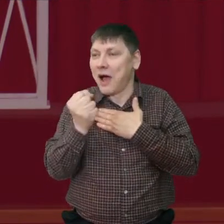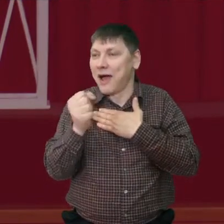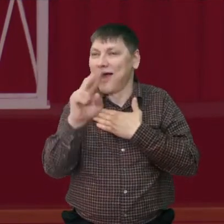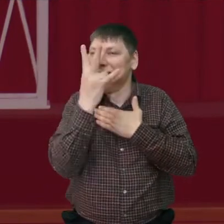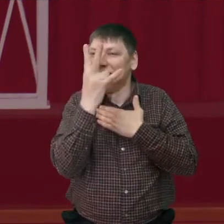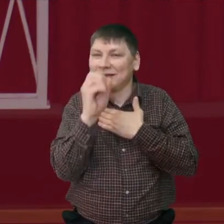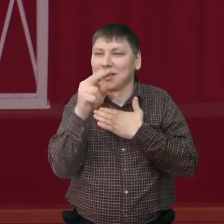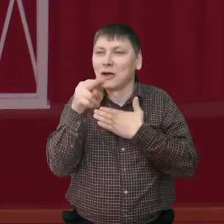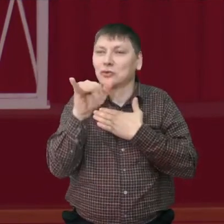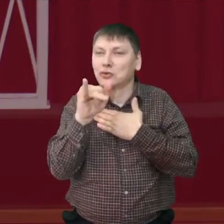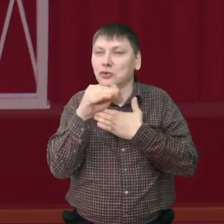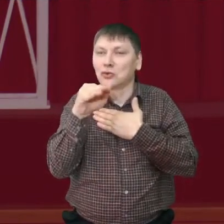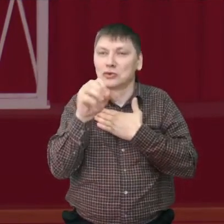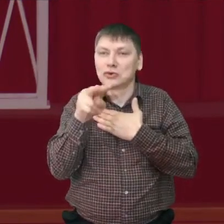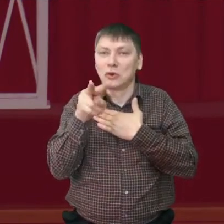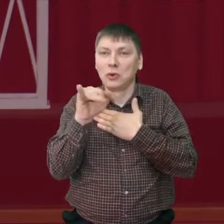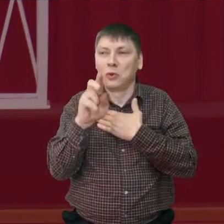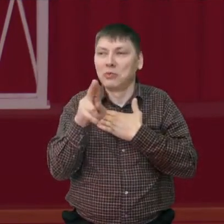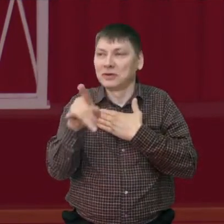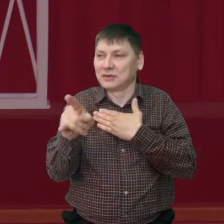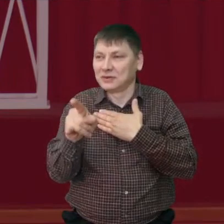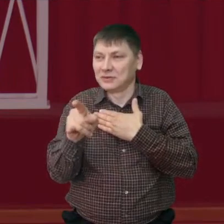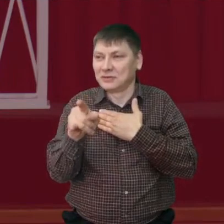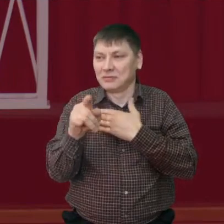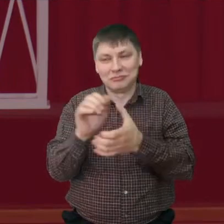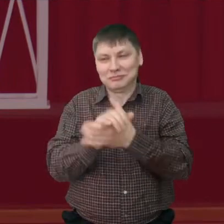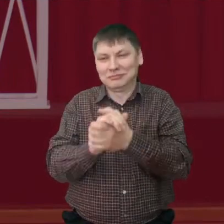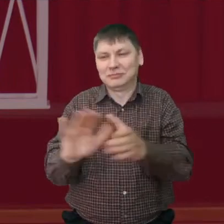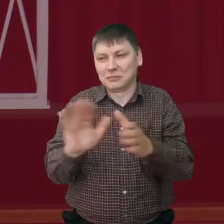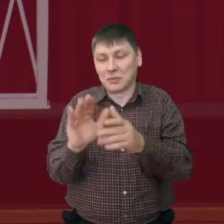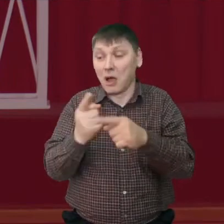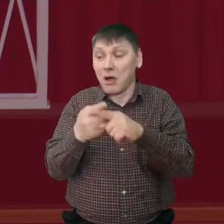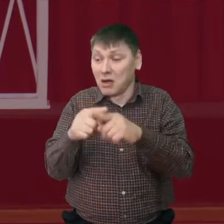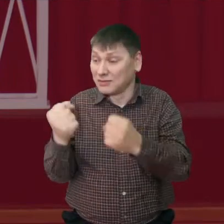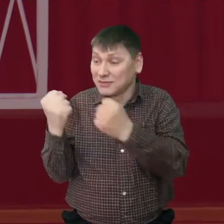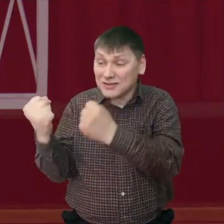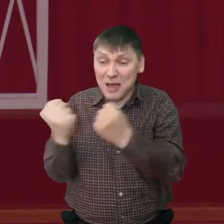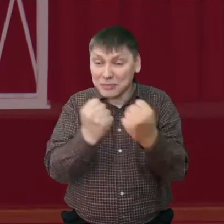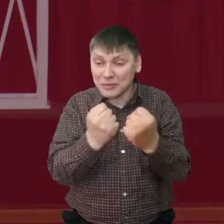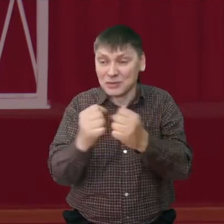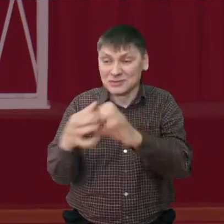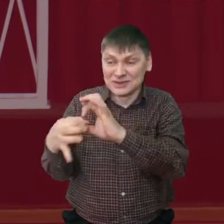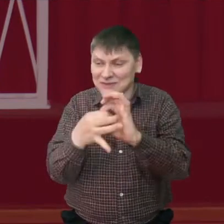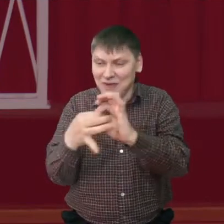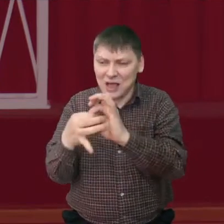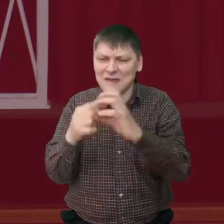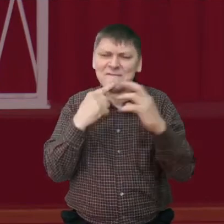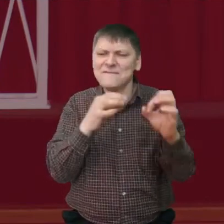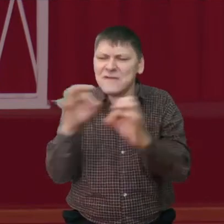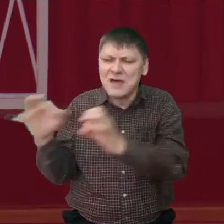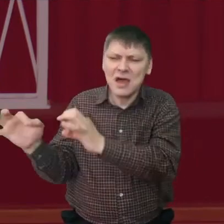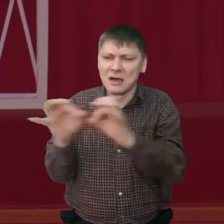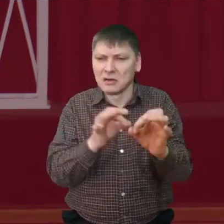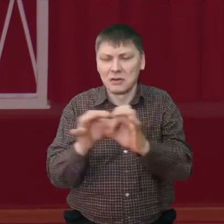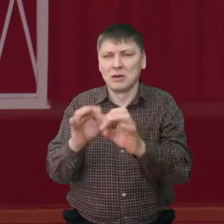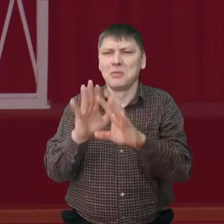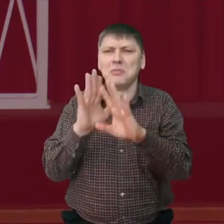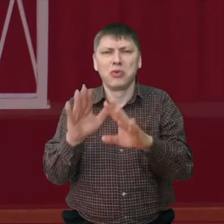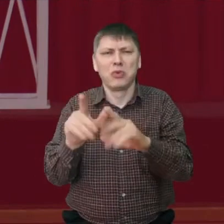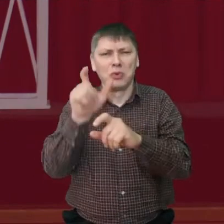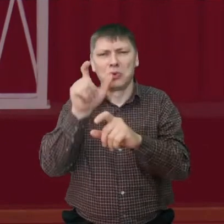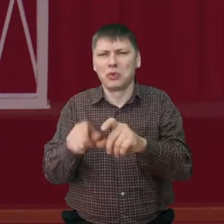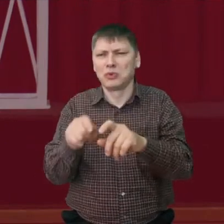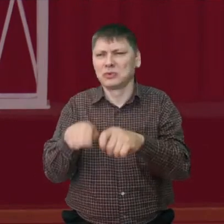что, к сожалению, вот те крепкие брачные узы, которые должны быть, преданность в семье, они будут у